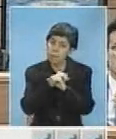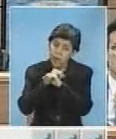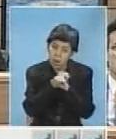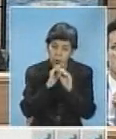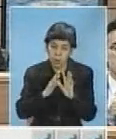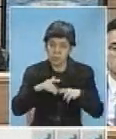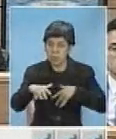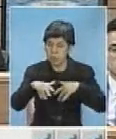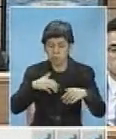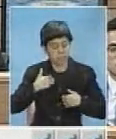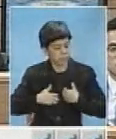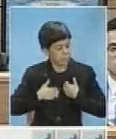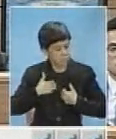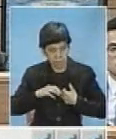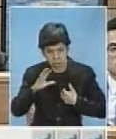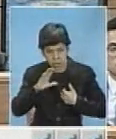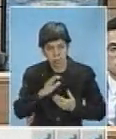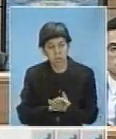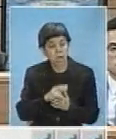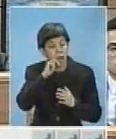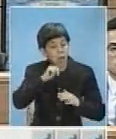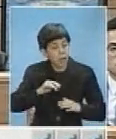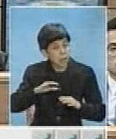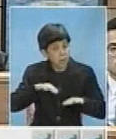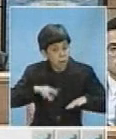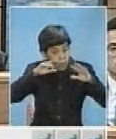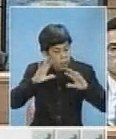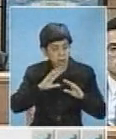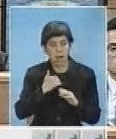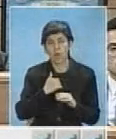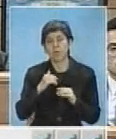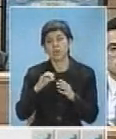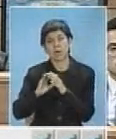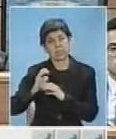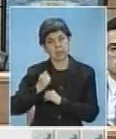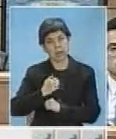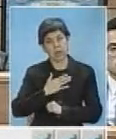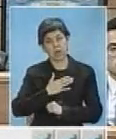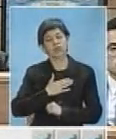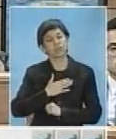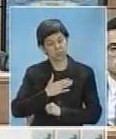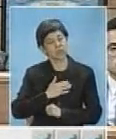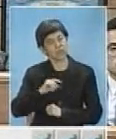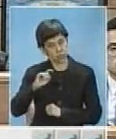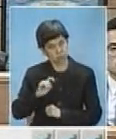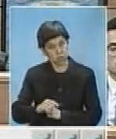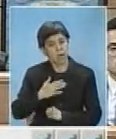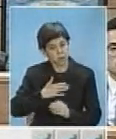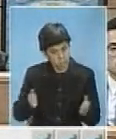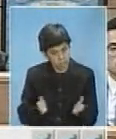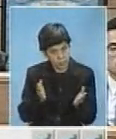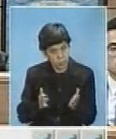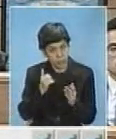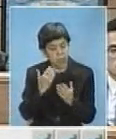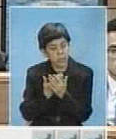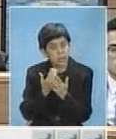ให้พี่น้องประชาชนต้องเดือดร้อนอีกจากน้ำท่วมในอนาคตพวกเราชาวประชาธิปัตย์ยืนยันว่าจำเป็นและเราสนับสนุน